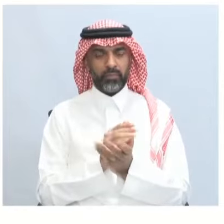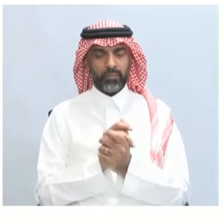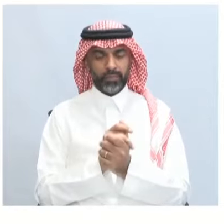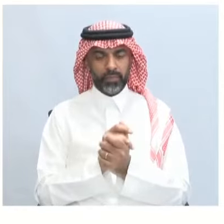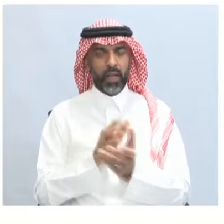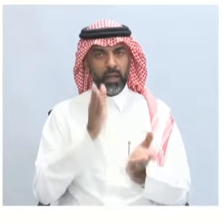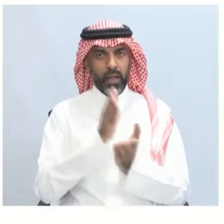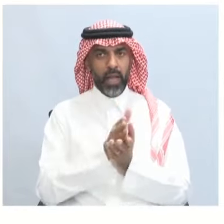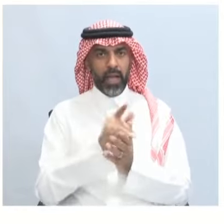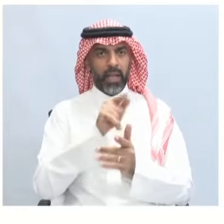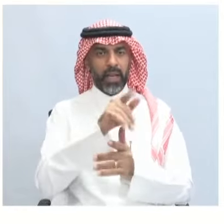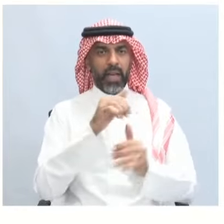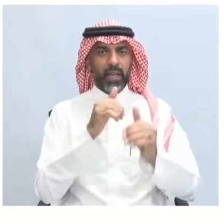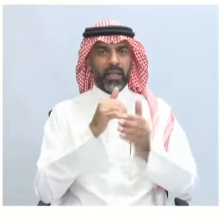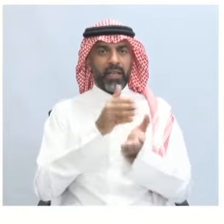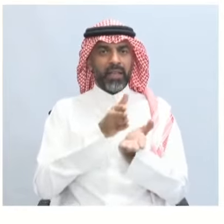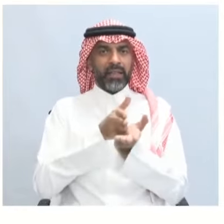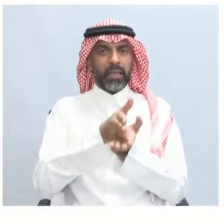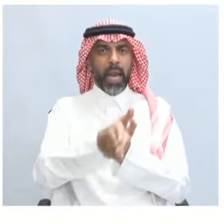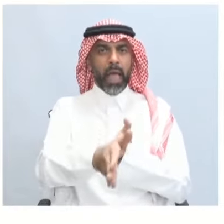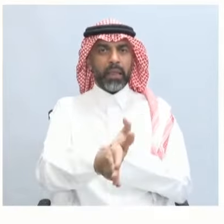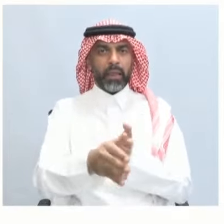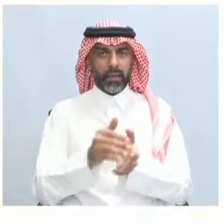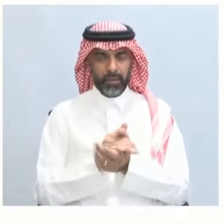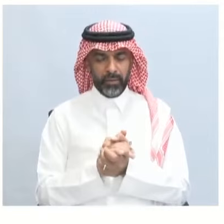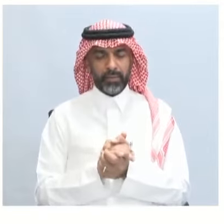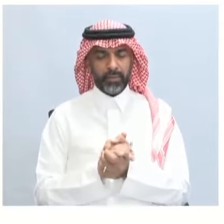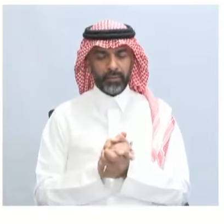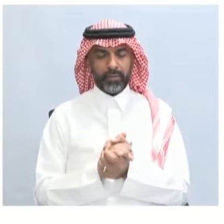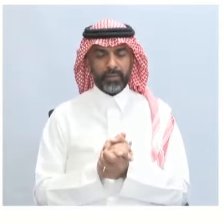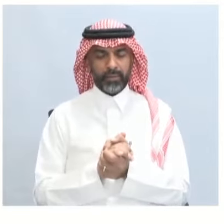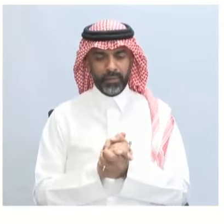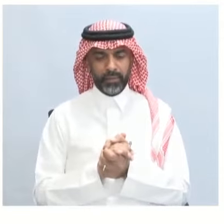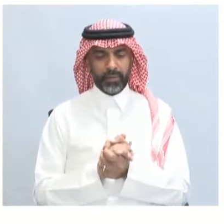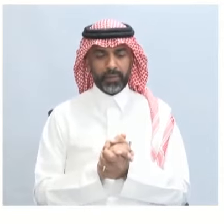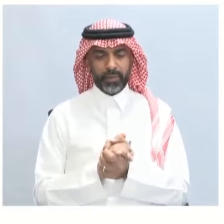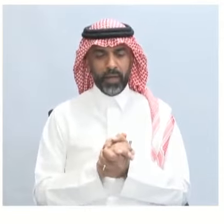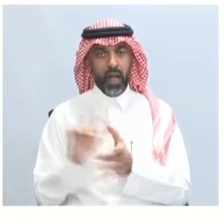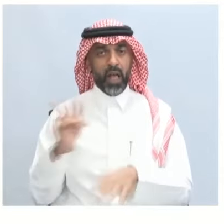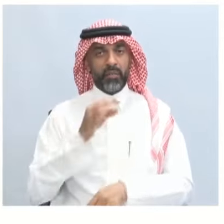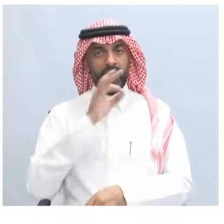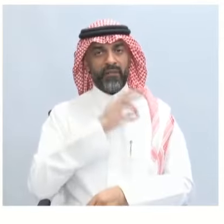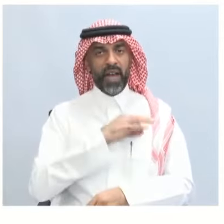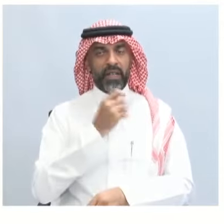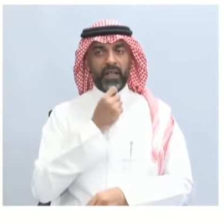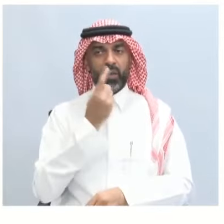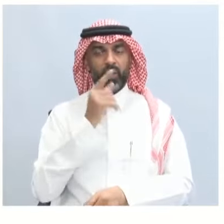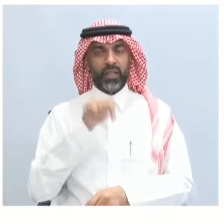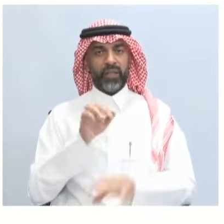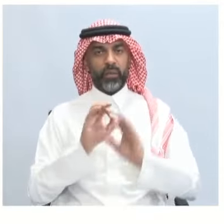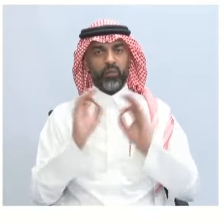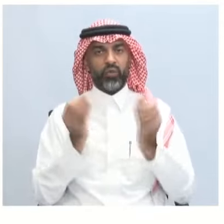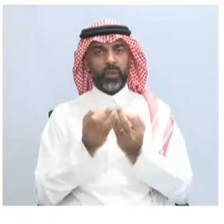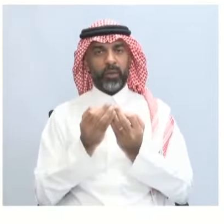الصراط المستقيم فهذه فهذه ايضا نقول من من نتائج التوحيد في المجتمع حينما